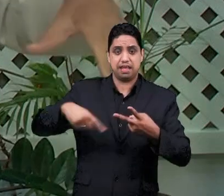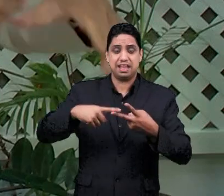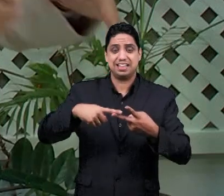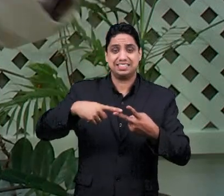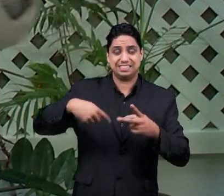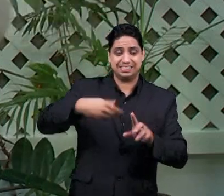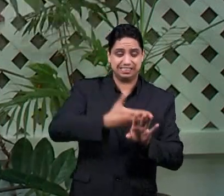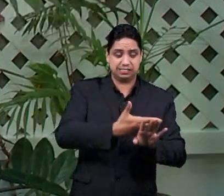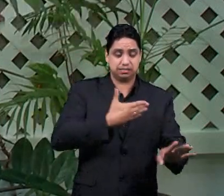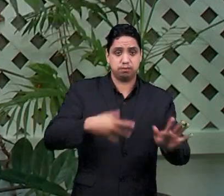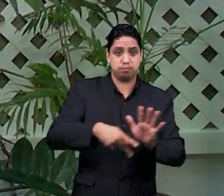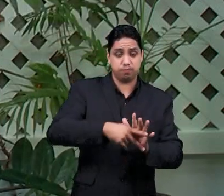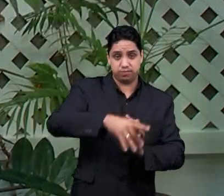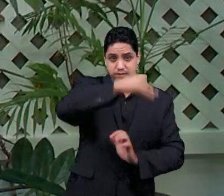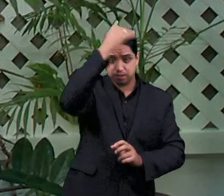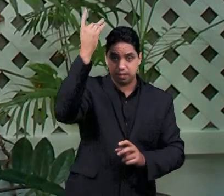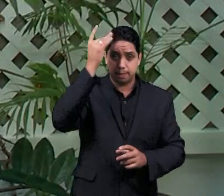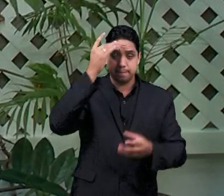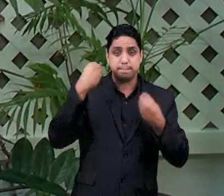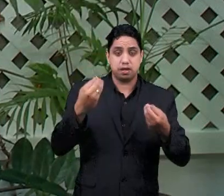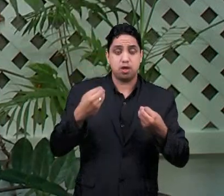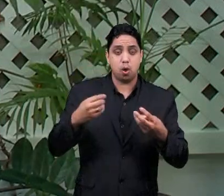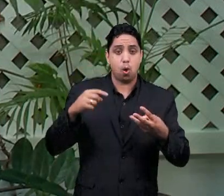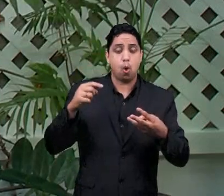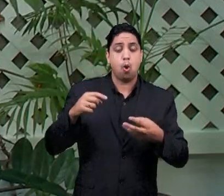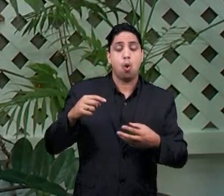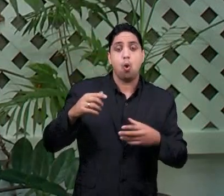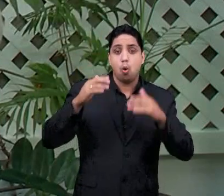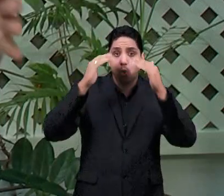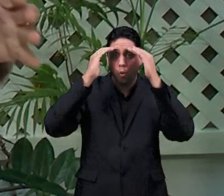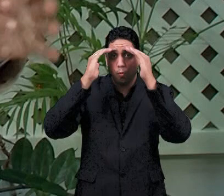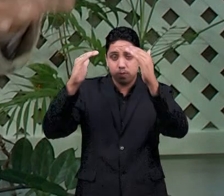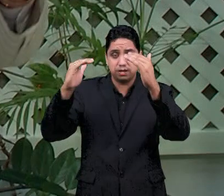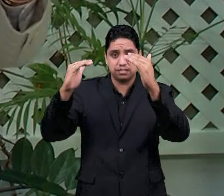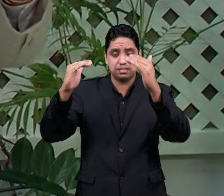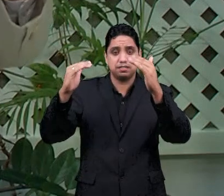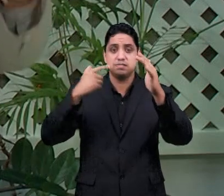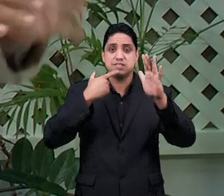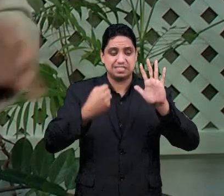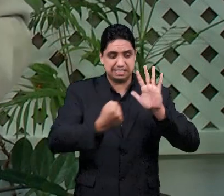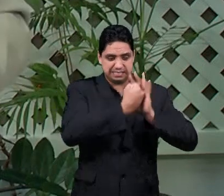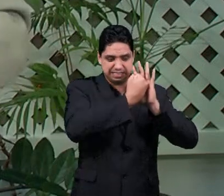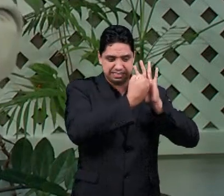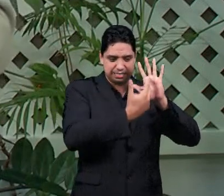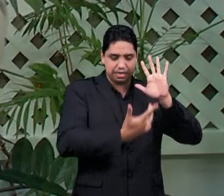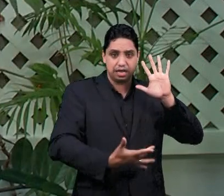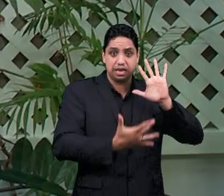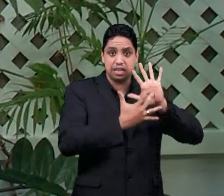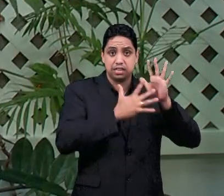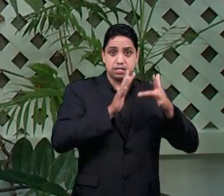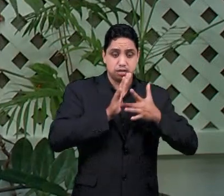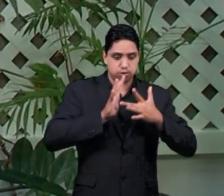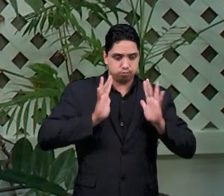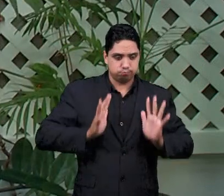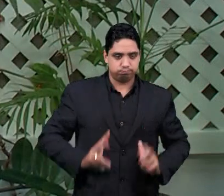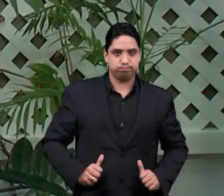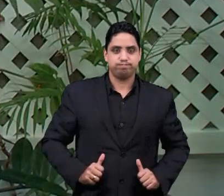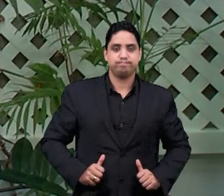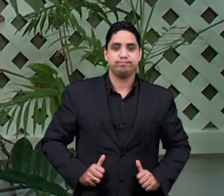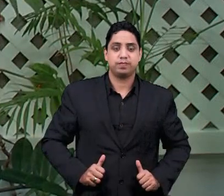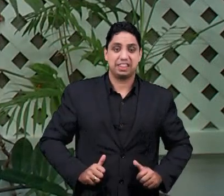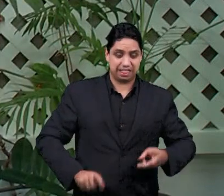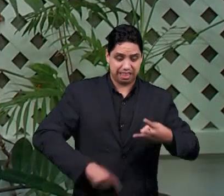à travers du Saint-Esprit. Par l'obéissance, n'est-ce pas, et aspersion du sang de Jésus.